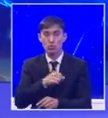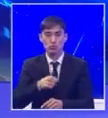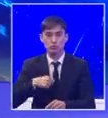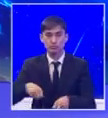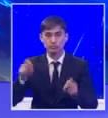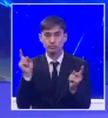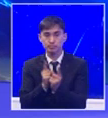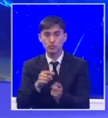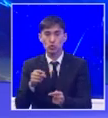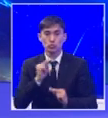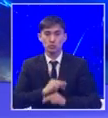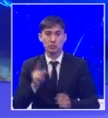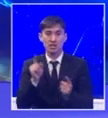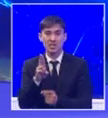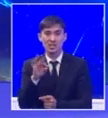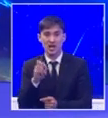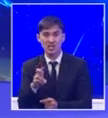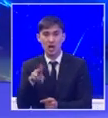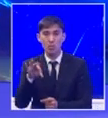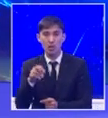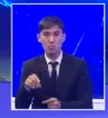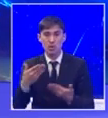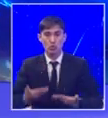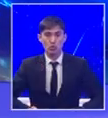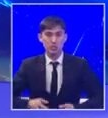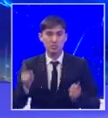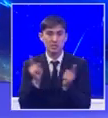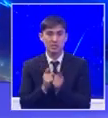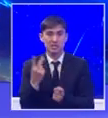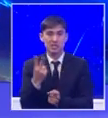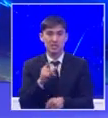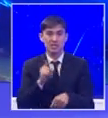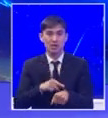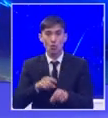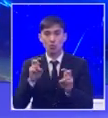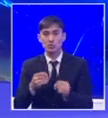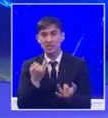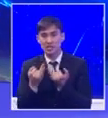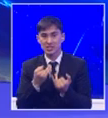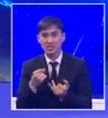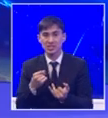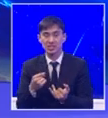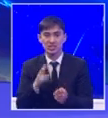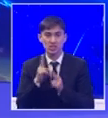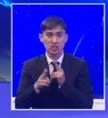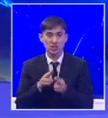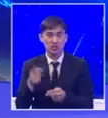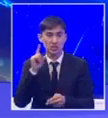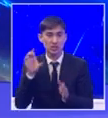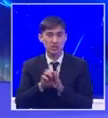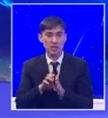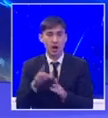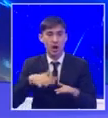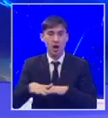арнайы барды. Жұмыс сапарында Қызылағаш, Қапал елді мекендерінің тұрғындарымен кездесіп, 2 сағат отырып жерлестерінің жан айқайын тыңдады. Халық